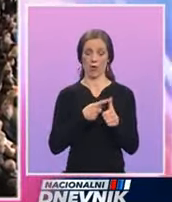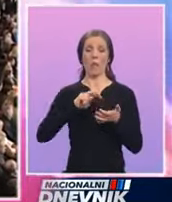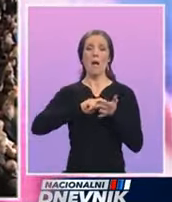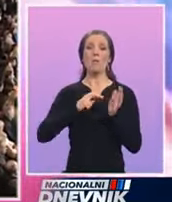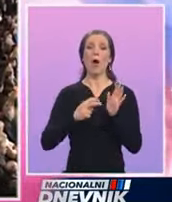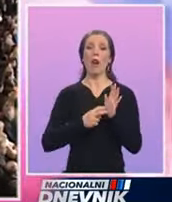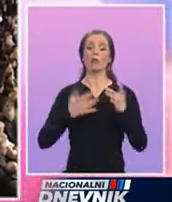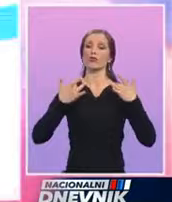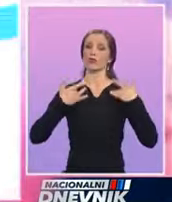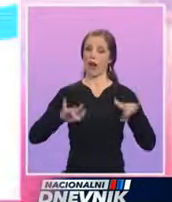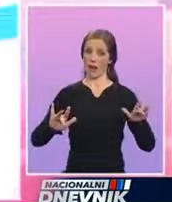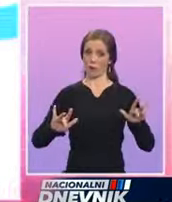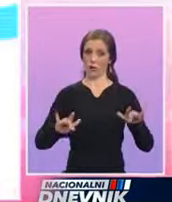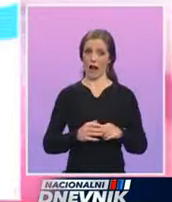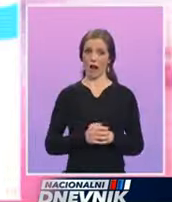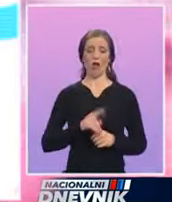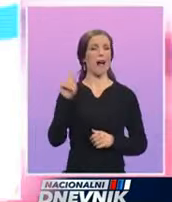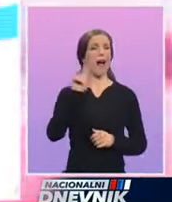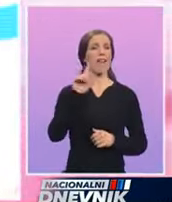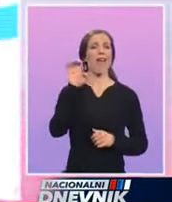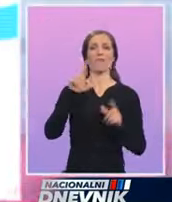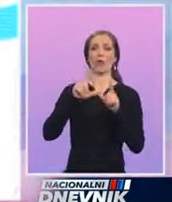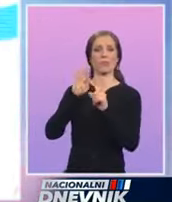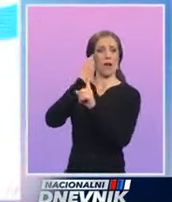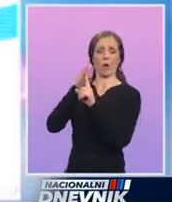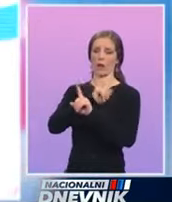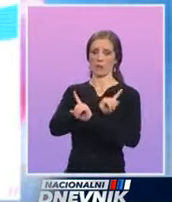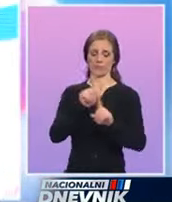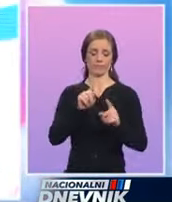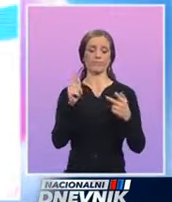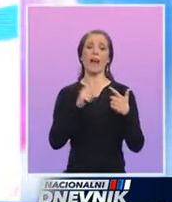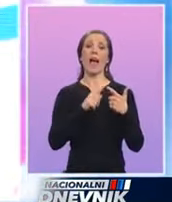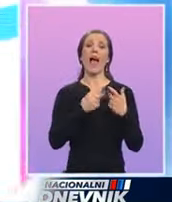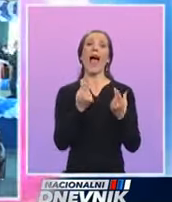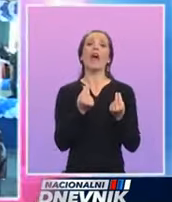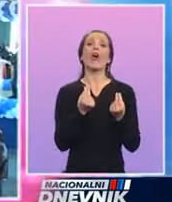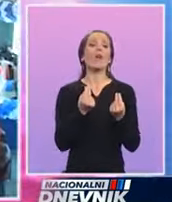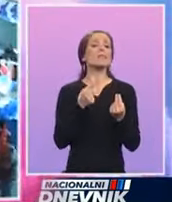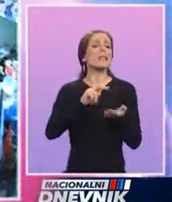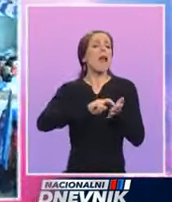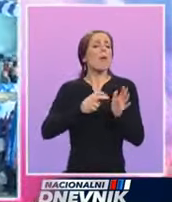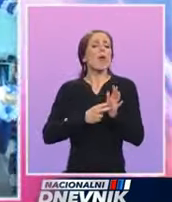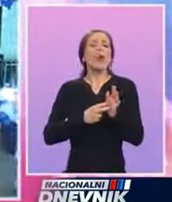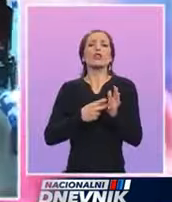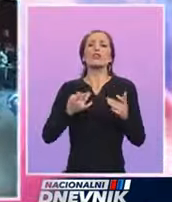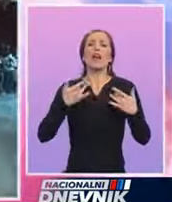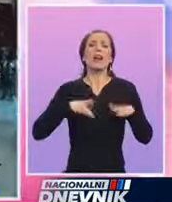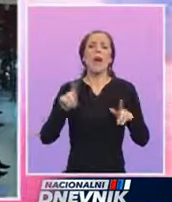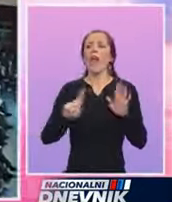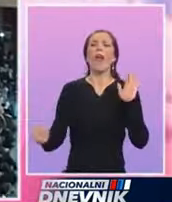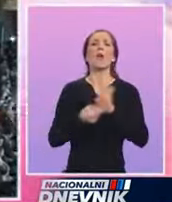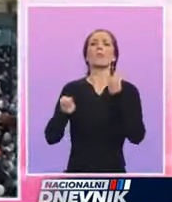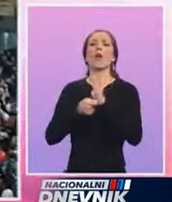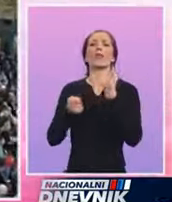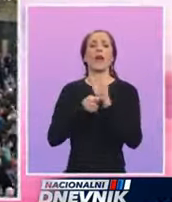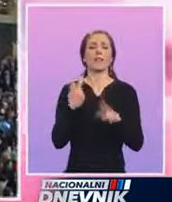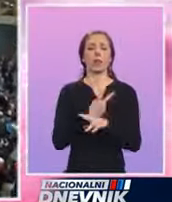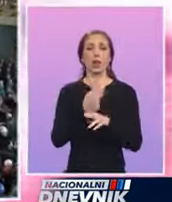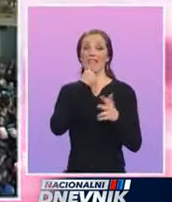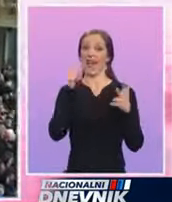politička neutralnost, a ne Evropska unija. Ekonomija političke neutralnosti, a ne rasprodaja zemlje.